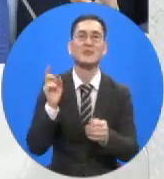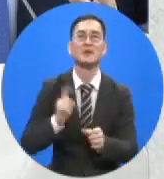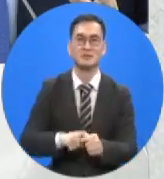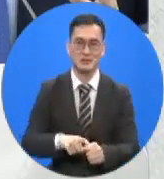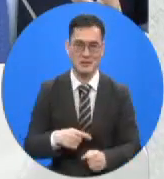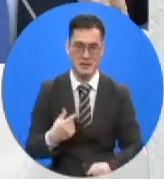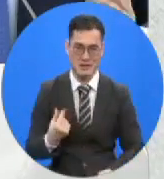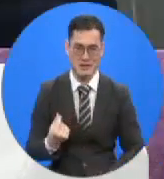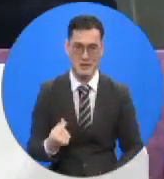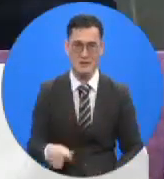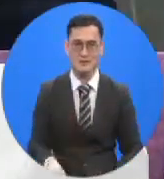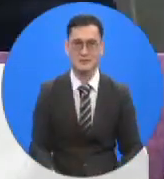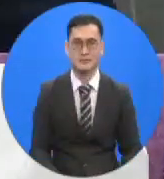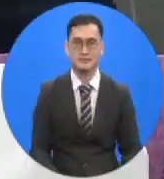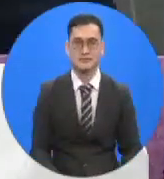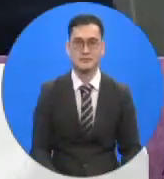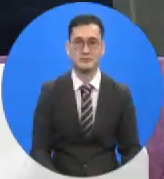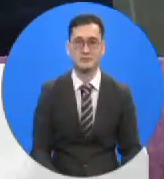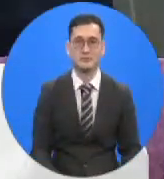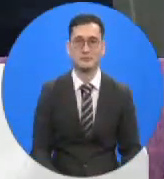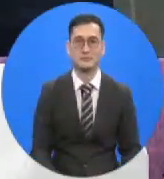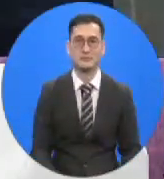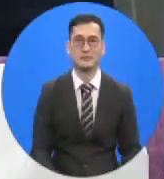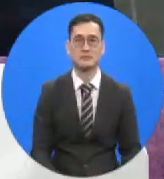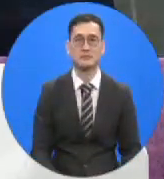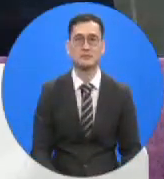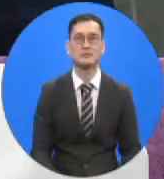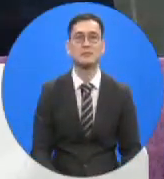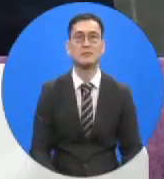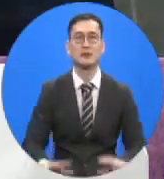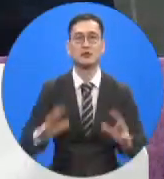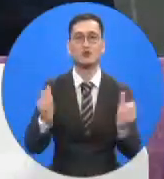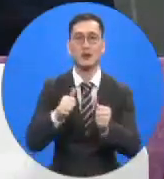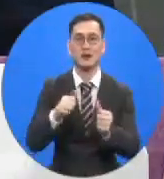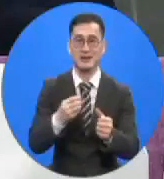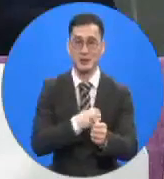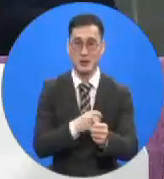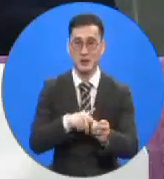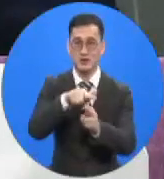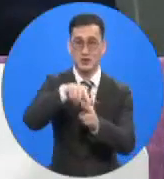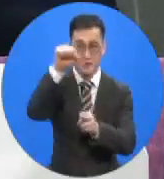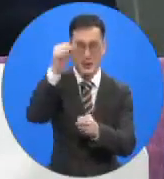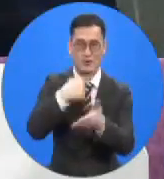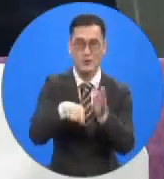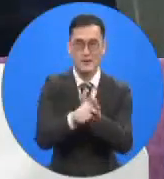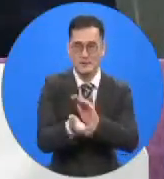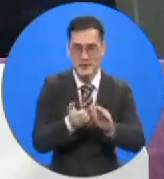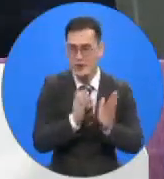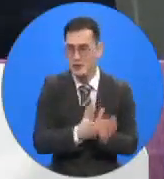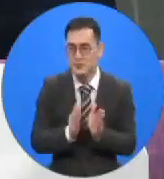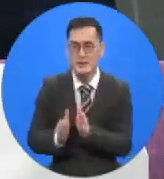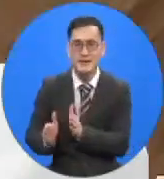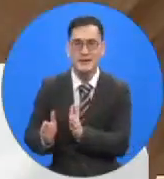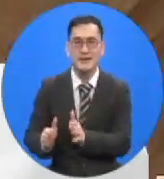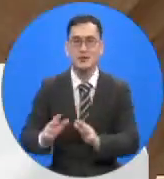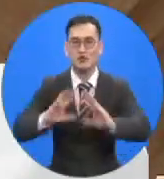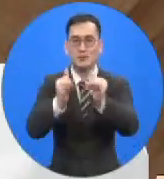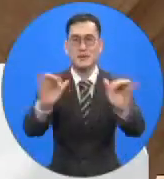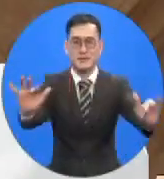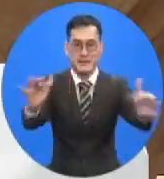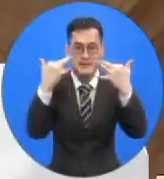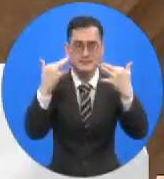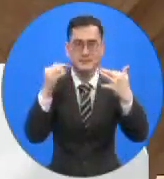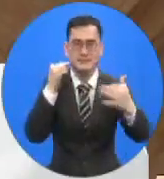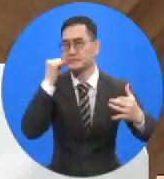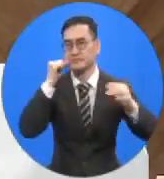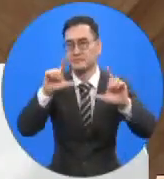뭐라고 하는 행위 자체가 예. 총선 출마를 위한 어떤 시금석 뭐 밑자락 깎기 이런 거다라는 거예요. 저는 그렇게 이용하려고 하는 게 아닌가 싶습니다.